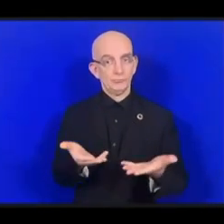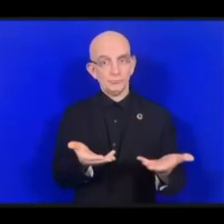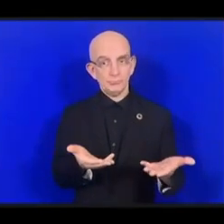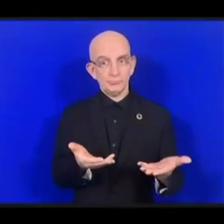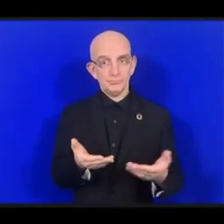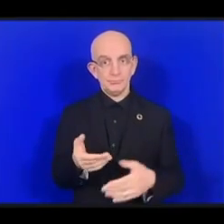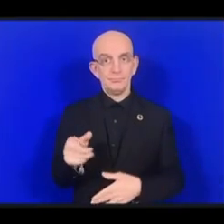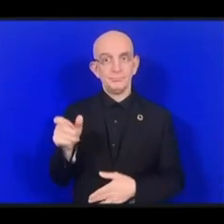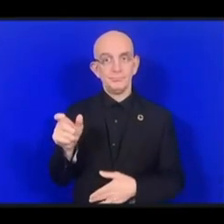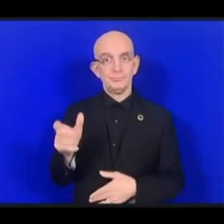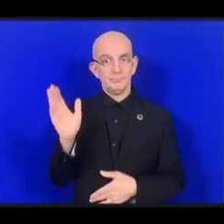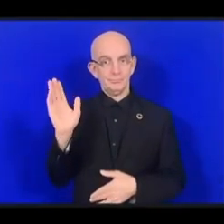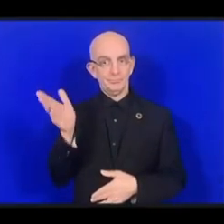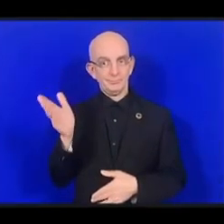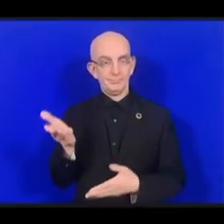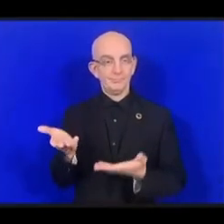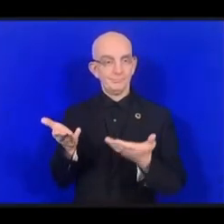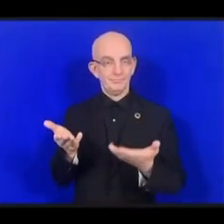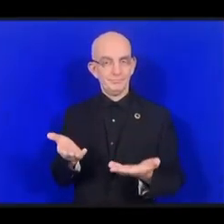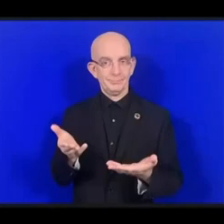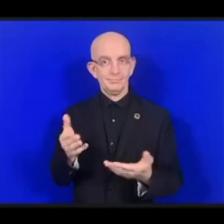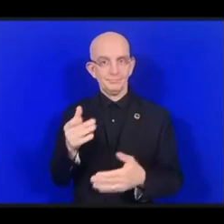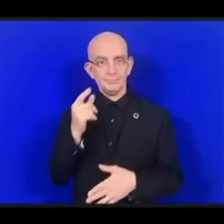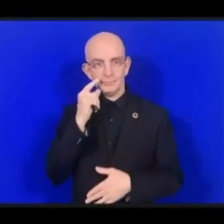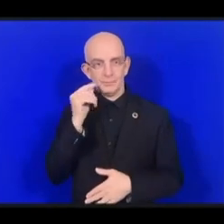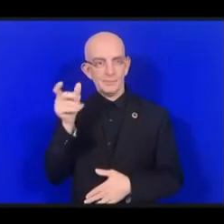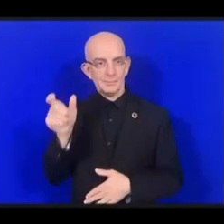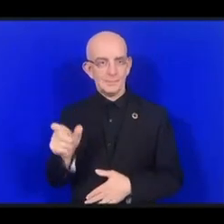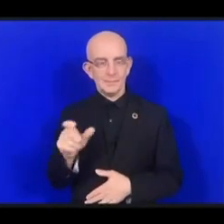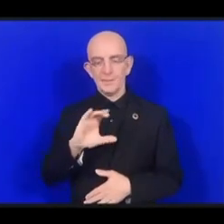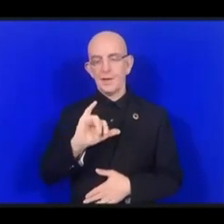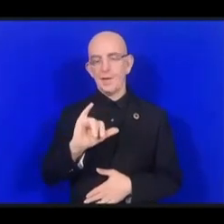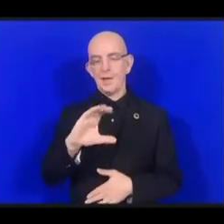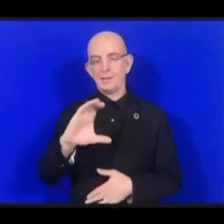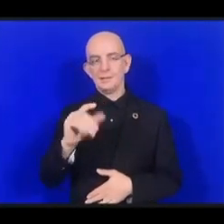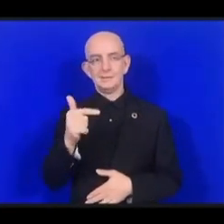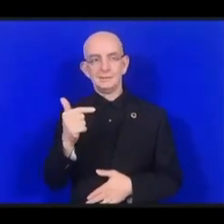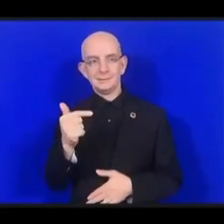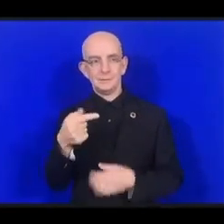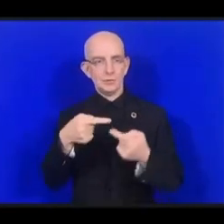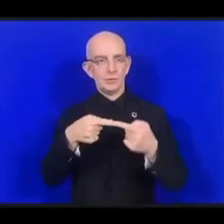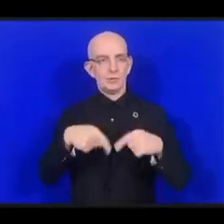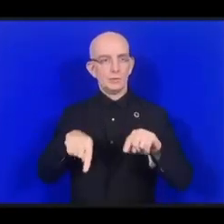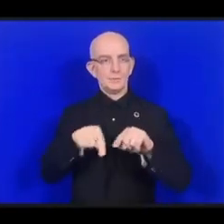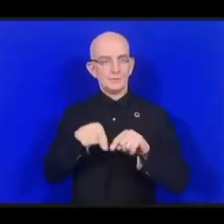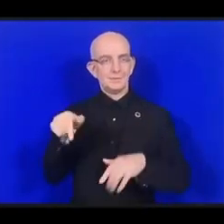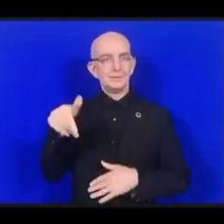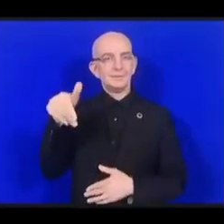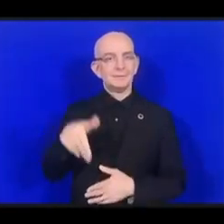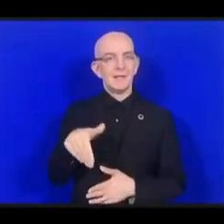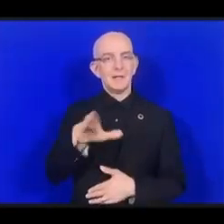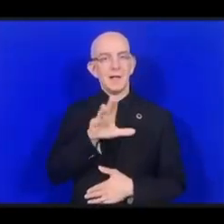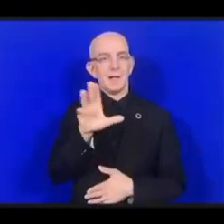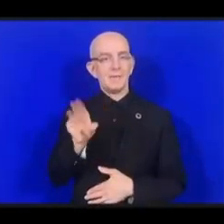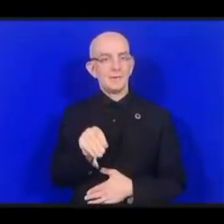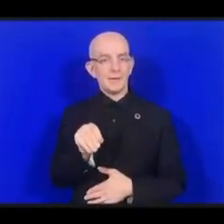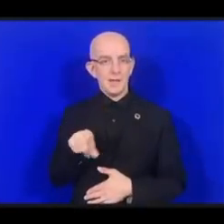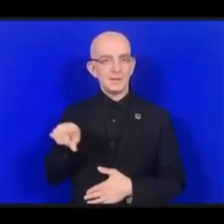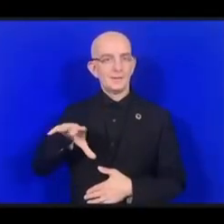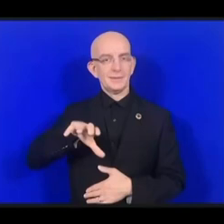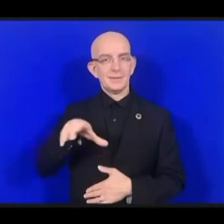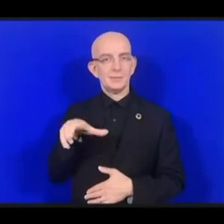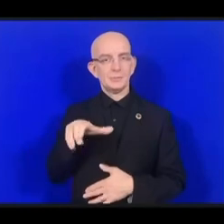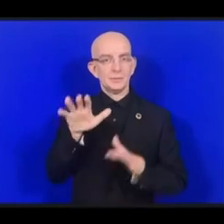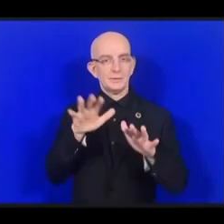議長セドリックフロリック氏に発言をお願いいたしますフロリック議長お願いいたし